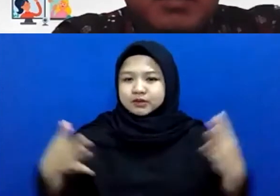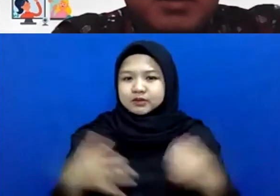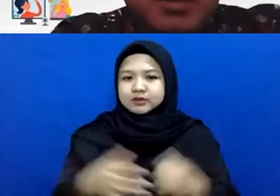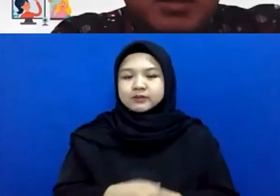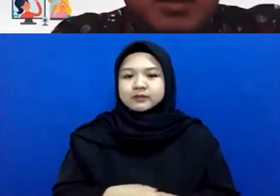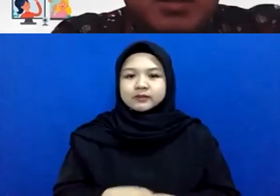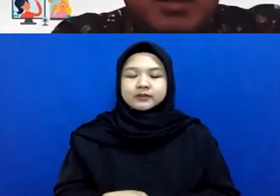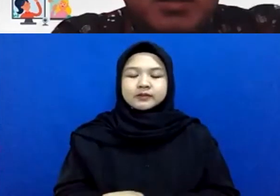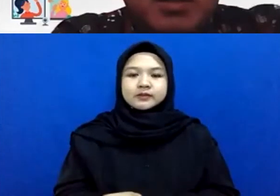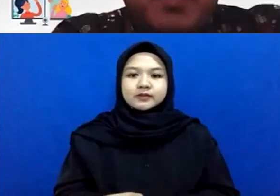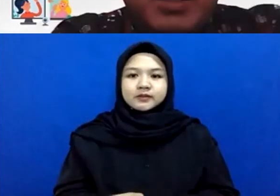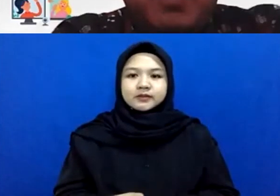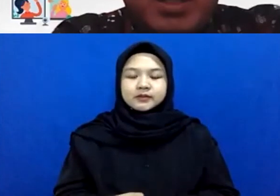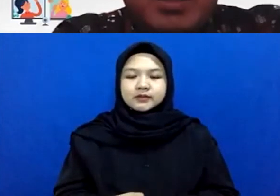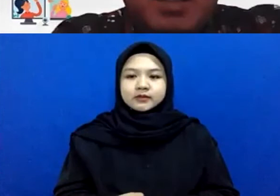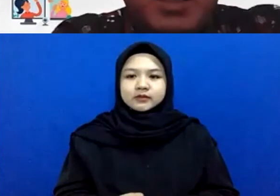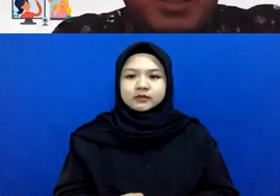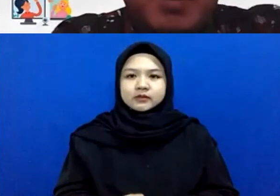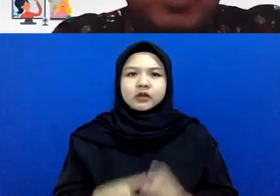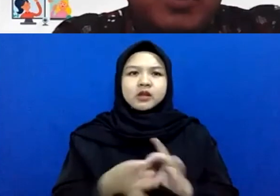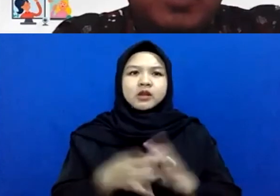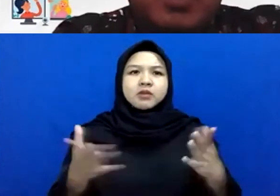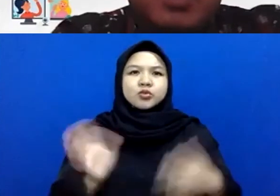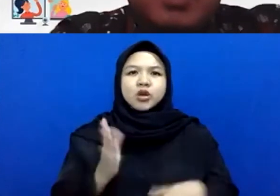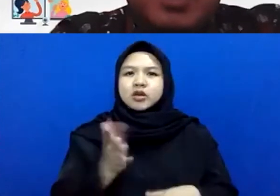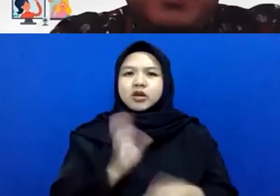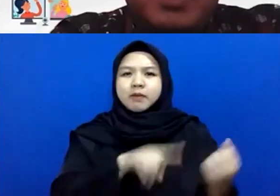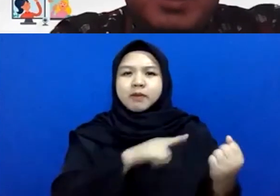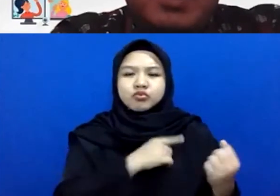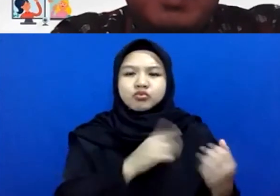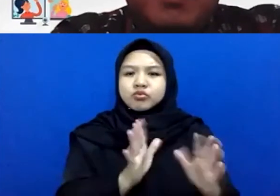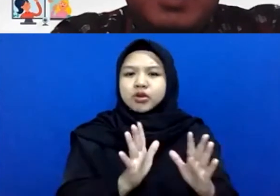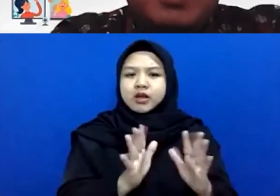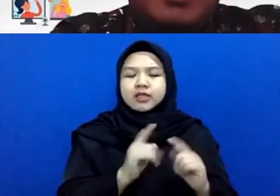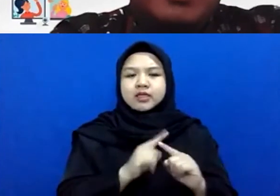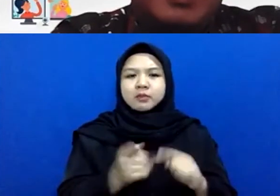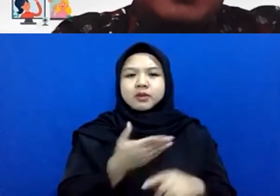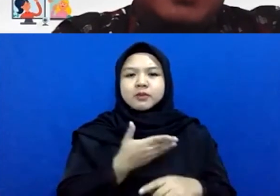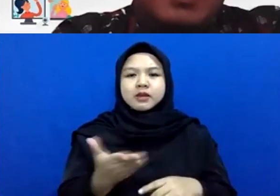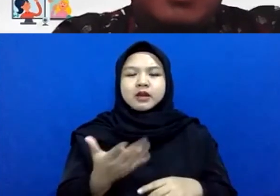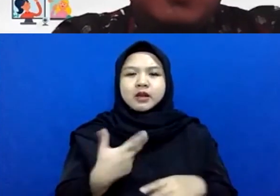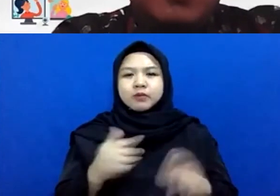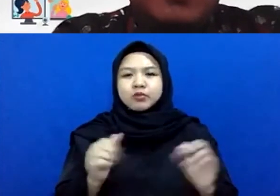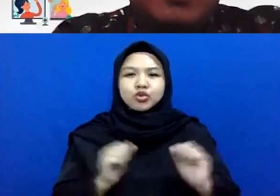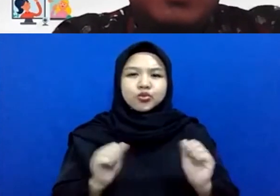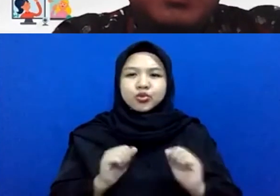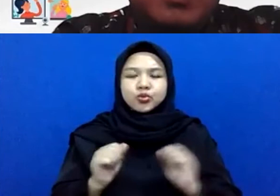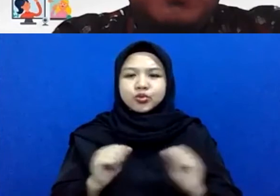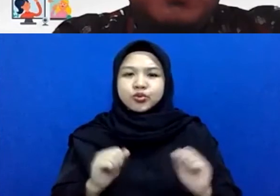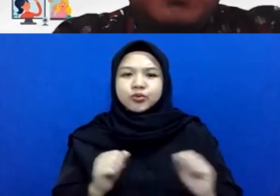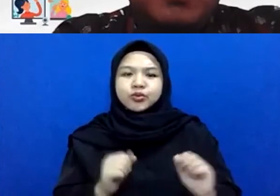Dan lepasnya bukan karena mereka nggak mampu, saya jujur, tapi karena mereka tergesa-gesa